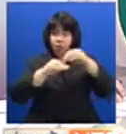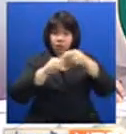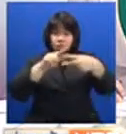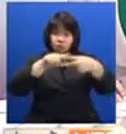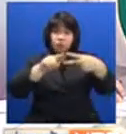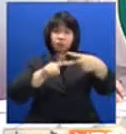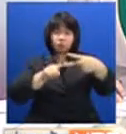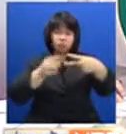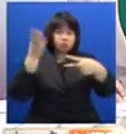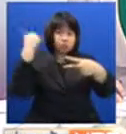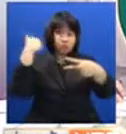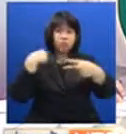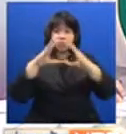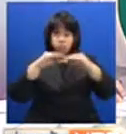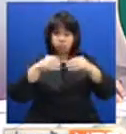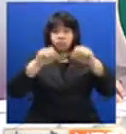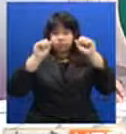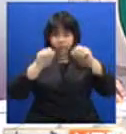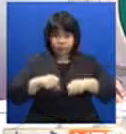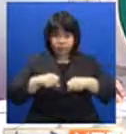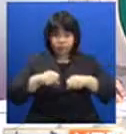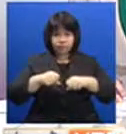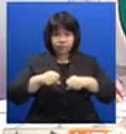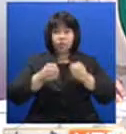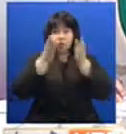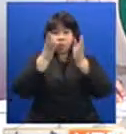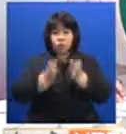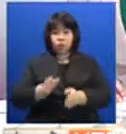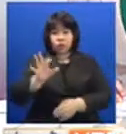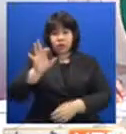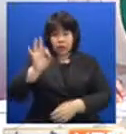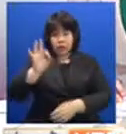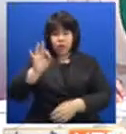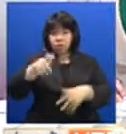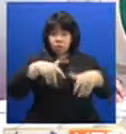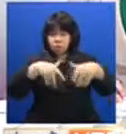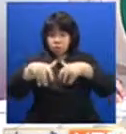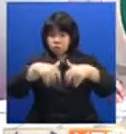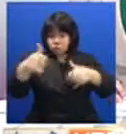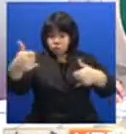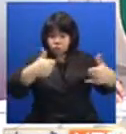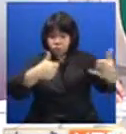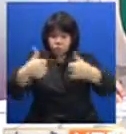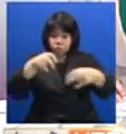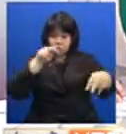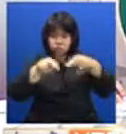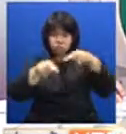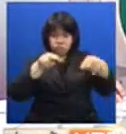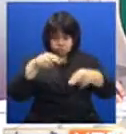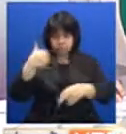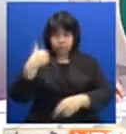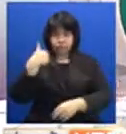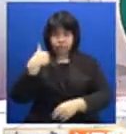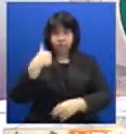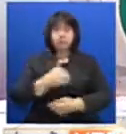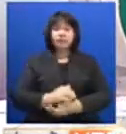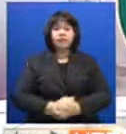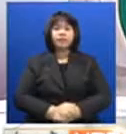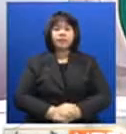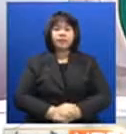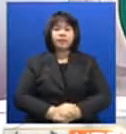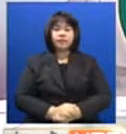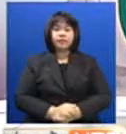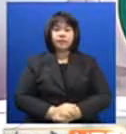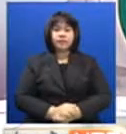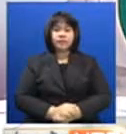ที่ประชุมครมเมื่อวานนี้ก็มีการอนุมัติ 9คนที่จะมาเป็นประชาชนคนกลางร่วมสังเกตการกับโครงการนี้ด้วยนะคะขณะที่